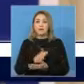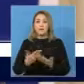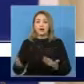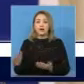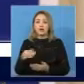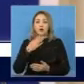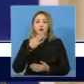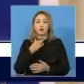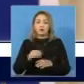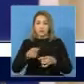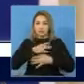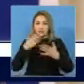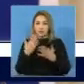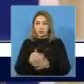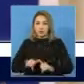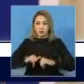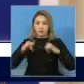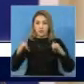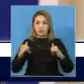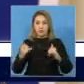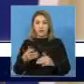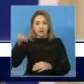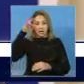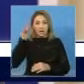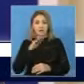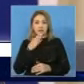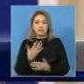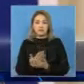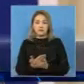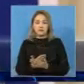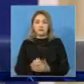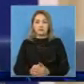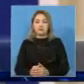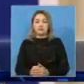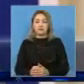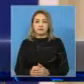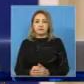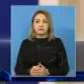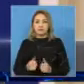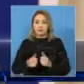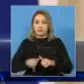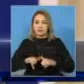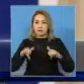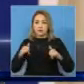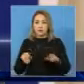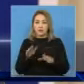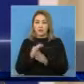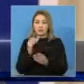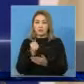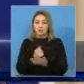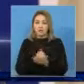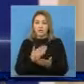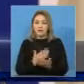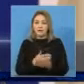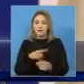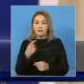ұлт мәдениетінің өсіп өркендеуіне, қазақ әдебиетінің қарыштап дамуына бағытталған жұмыстардың бір